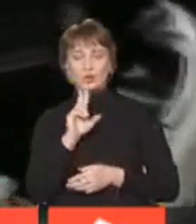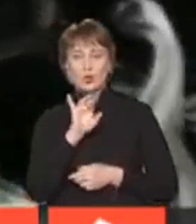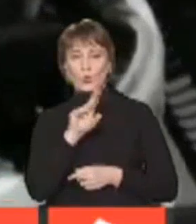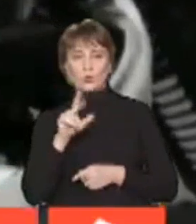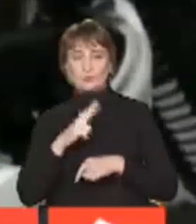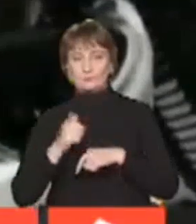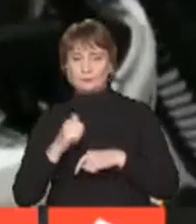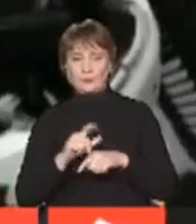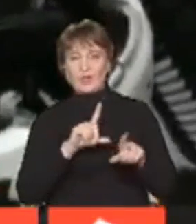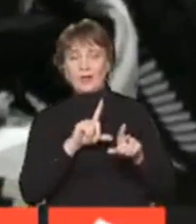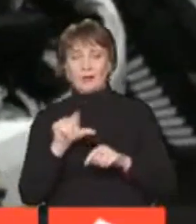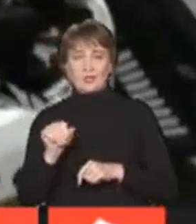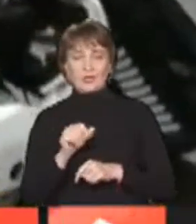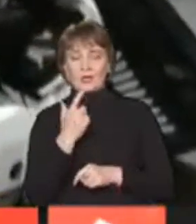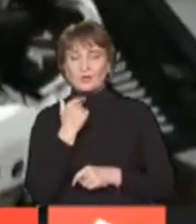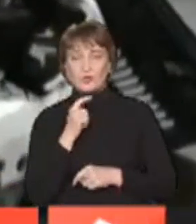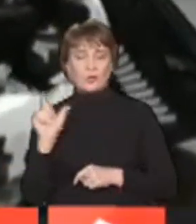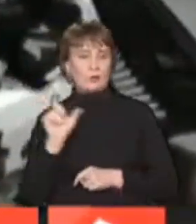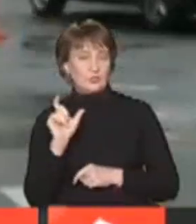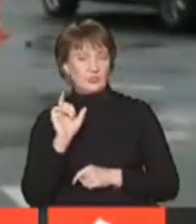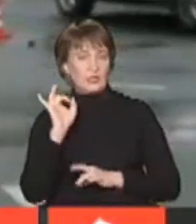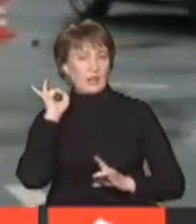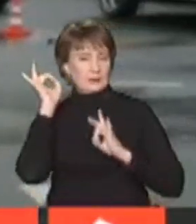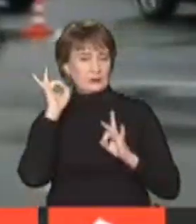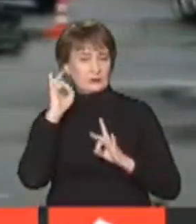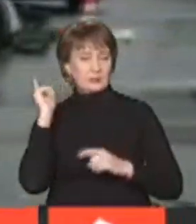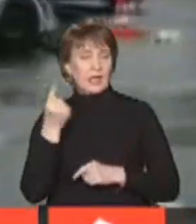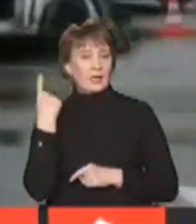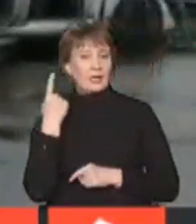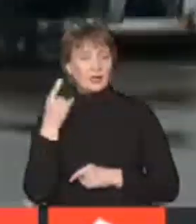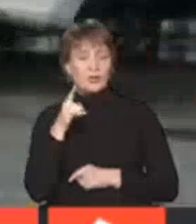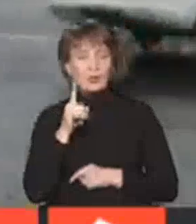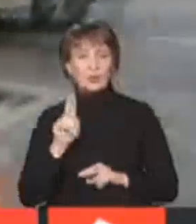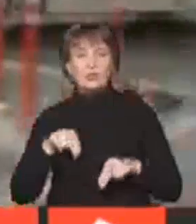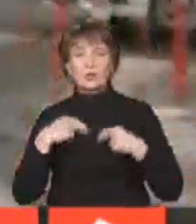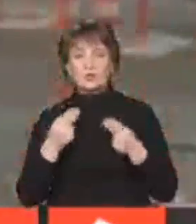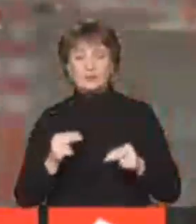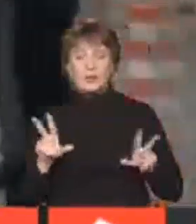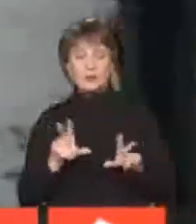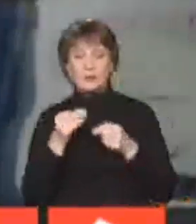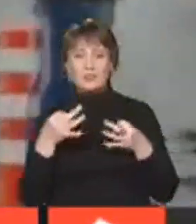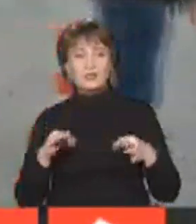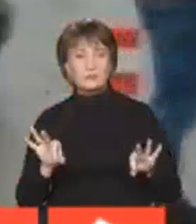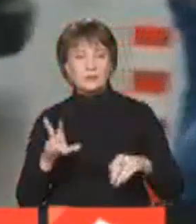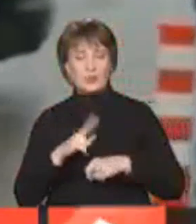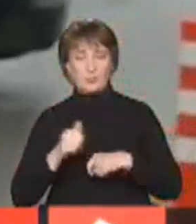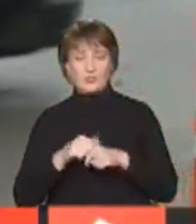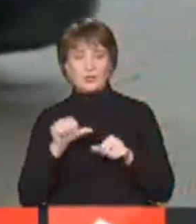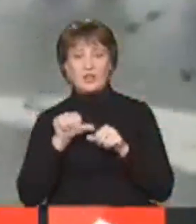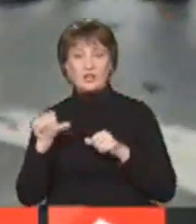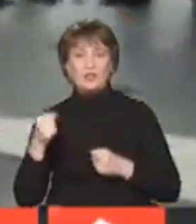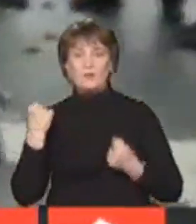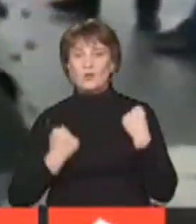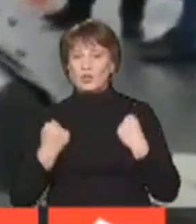їхали з червоно-синіми проблисковими маячками і сиреною. Всі учасники дороги надавали перевагу в русі автомобілю поліції, крім